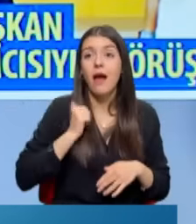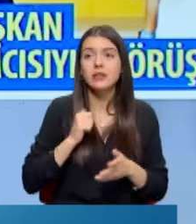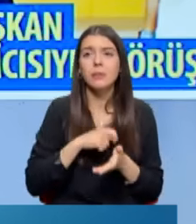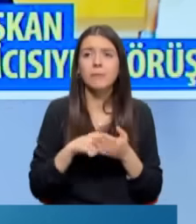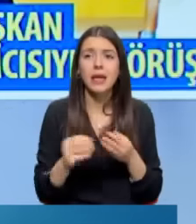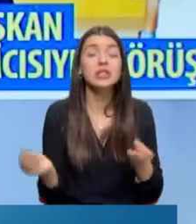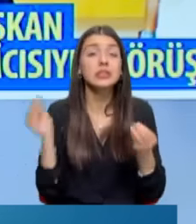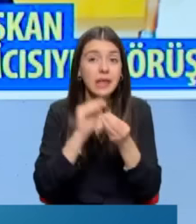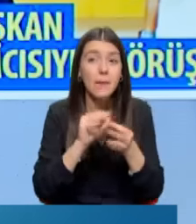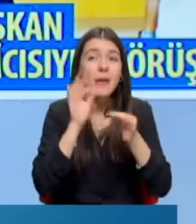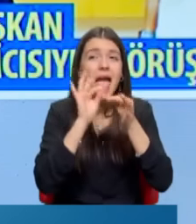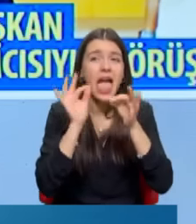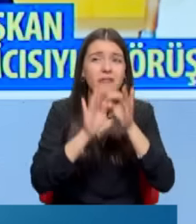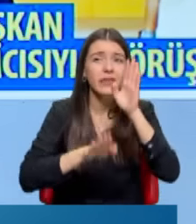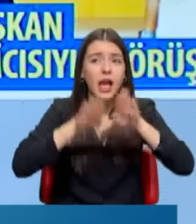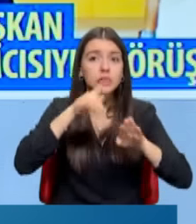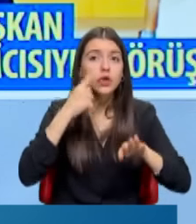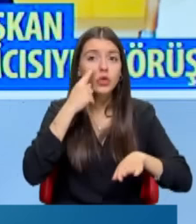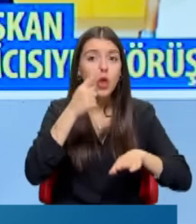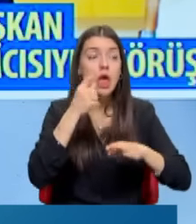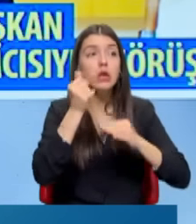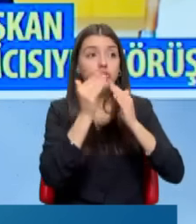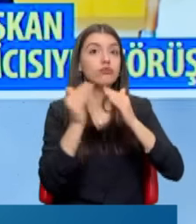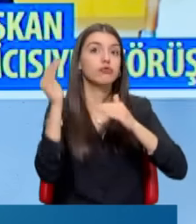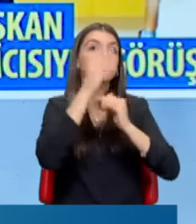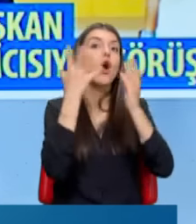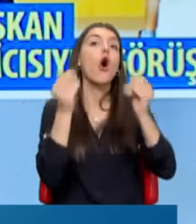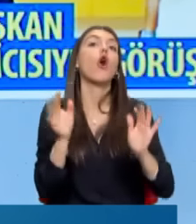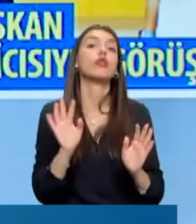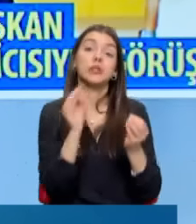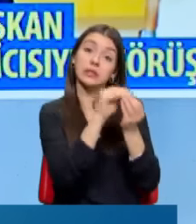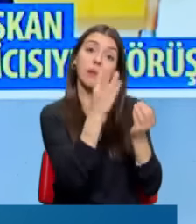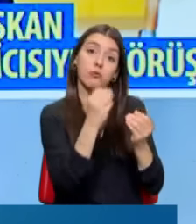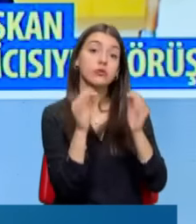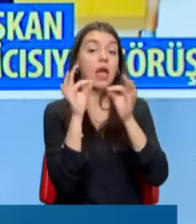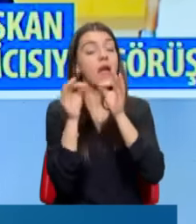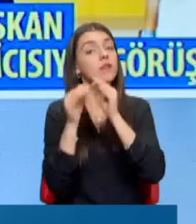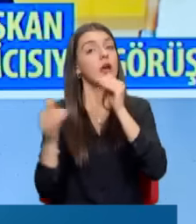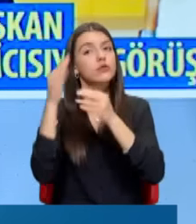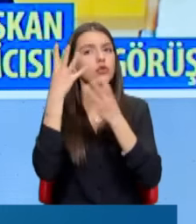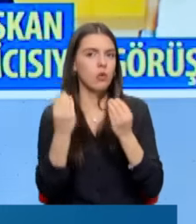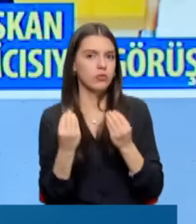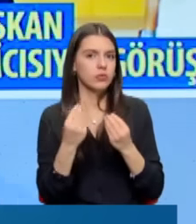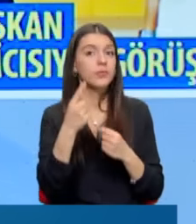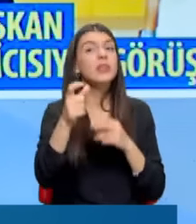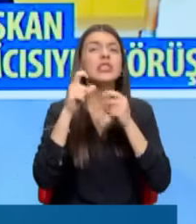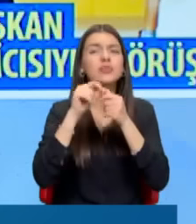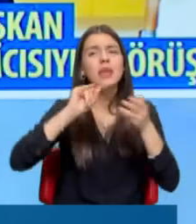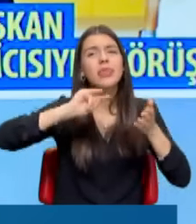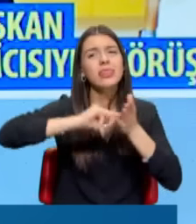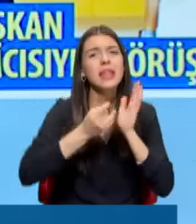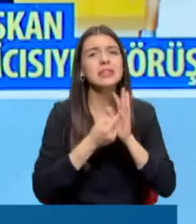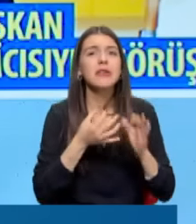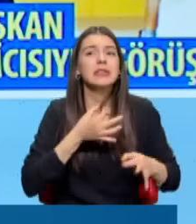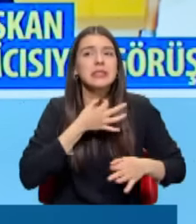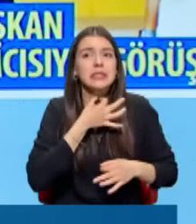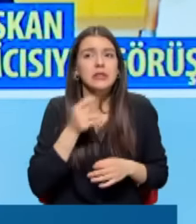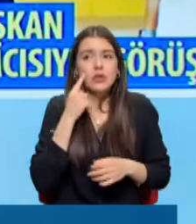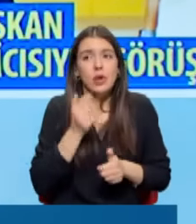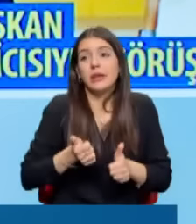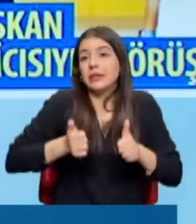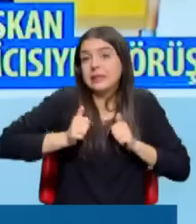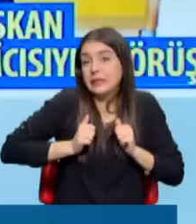zammın enflasyonu artıracağı görüşünü savundu. Şimşek'e tasarrufu dar gelirlinin sırtına